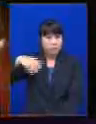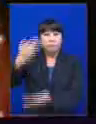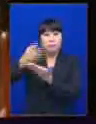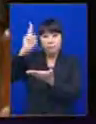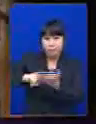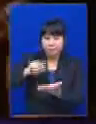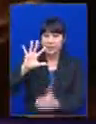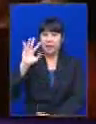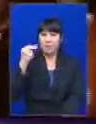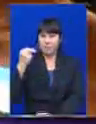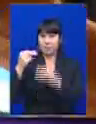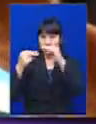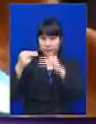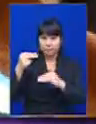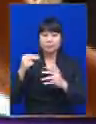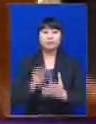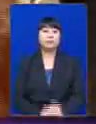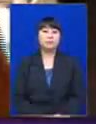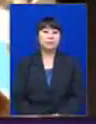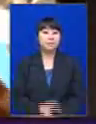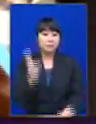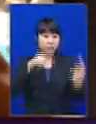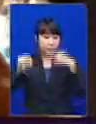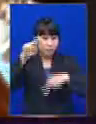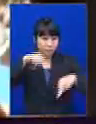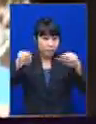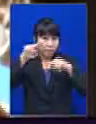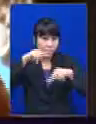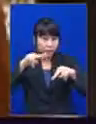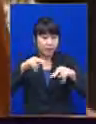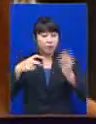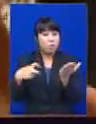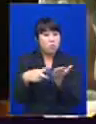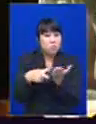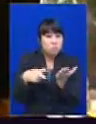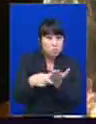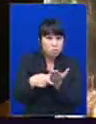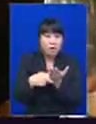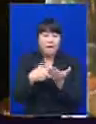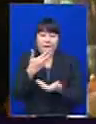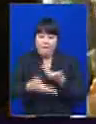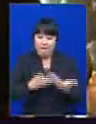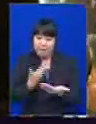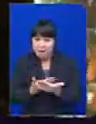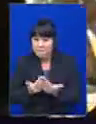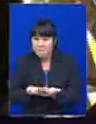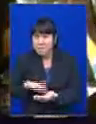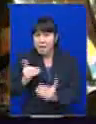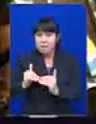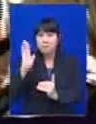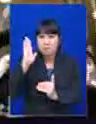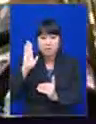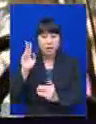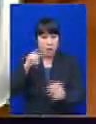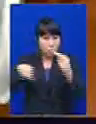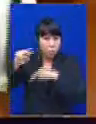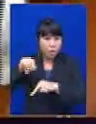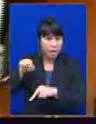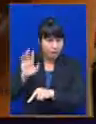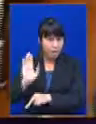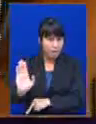ไม่เกิน 50,000บาทด้านการดูแลไม่ให้มีการขายตั๋วโดยสารเกินราคานายออมสินชีวพฤกษ์